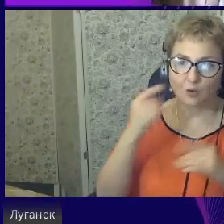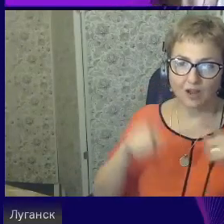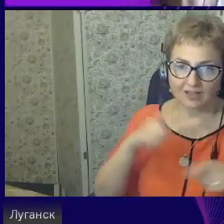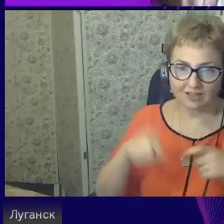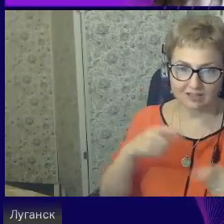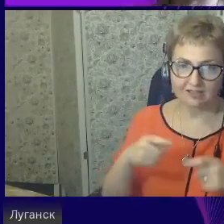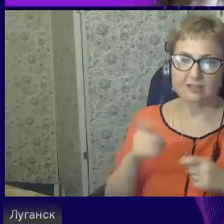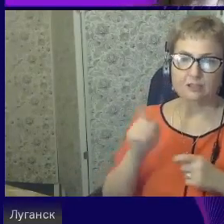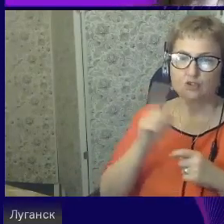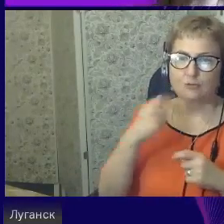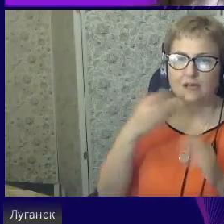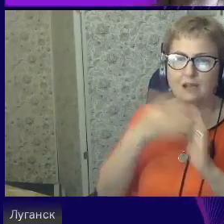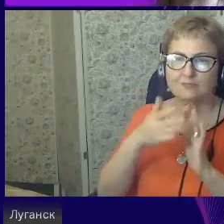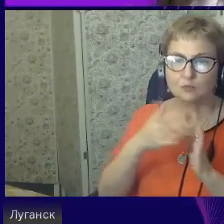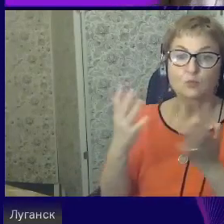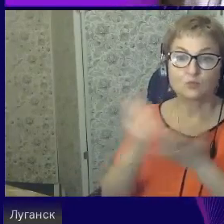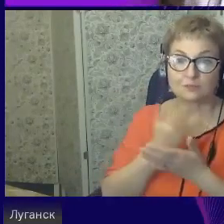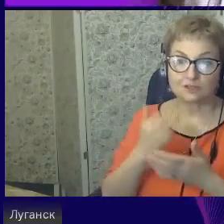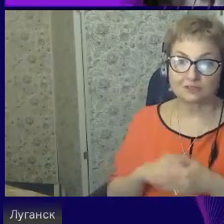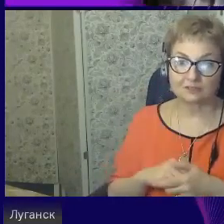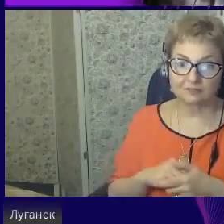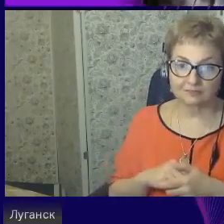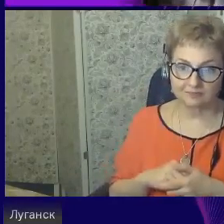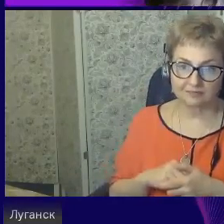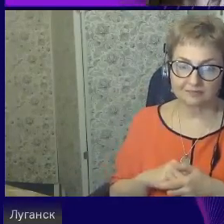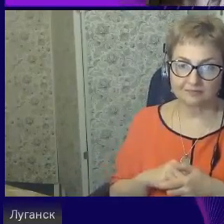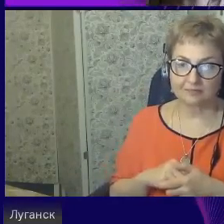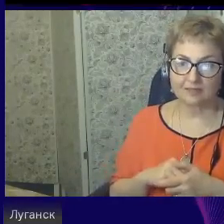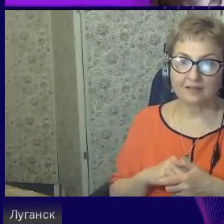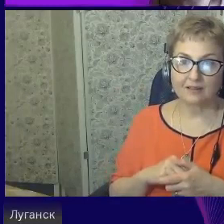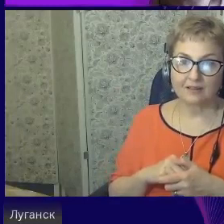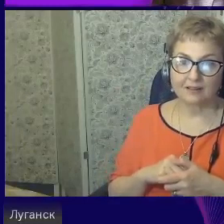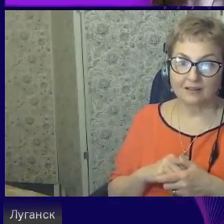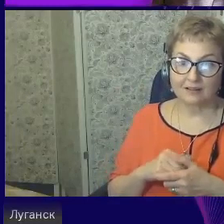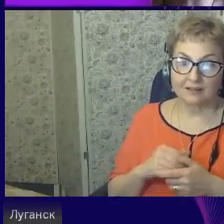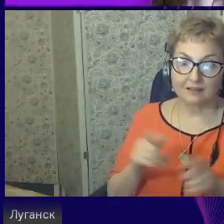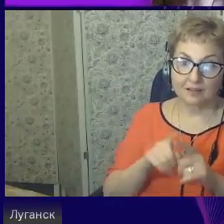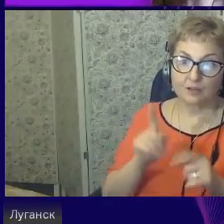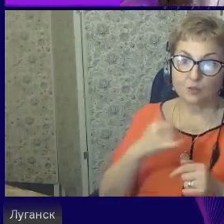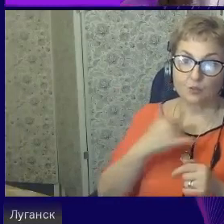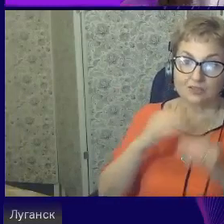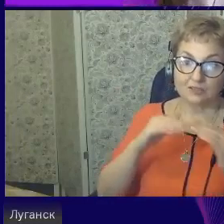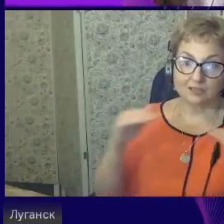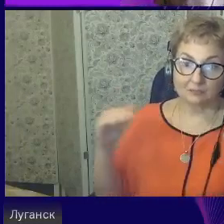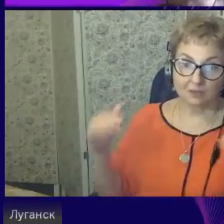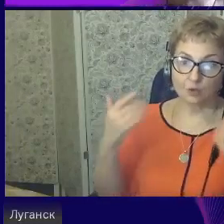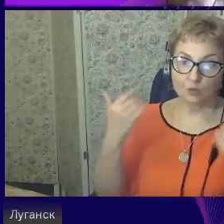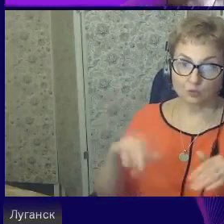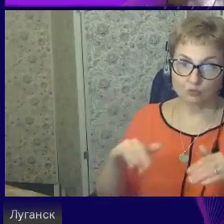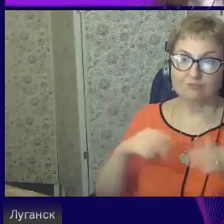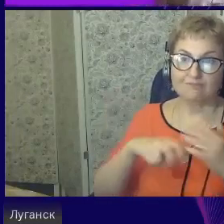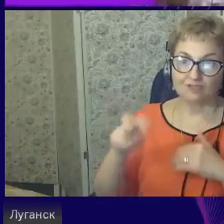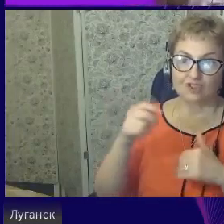что освоили успешно? Да что ж меня все время назад-то откидывает? Вот. Так, ребята, в принципе, уже вышли на соревнования,